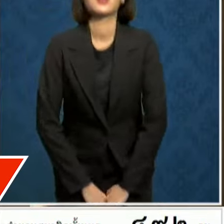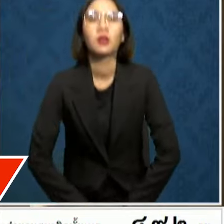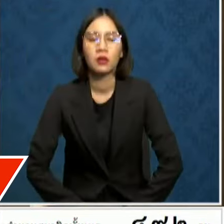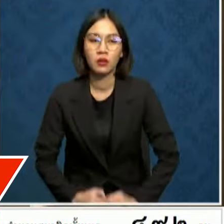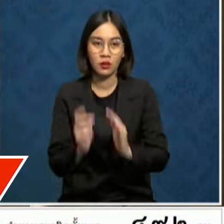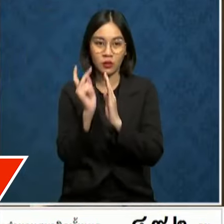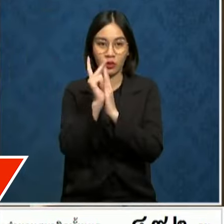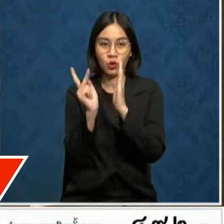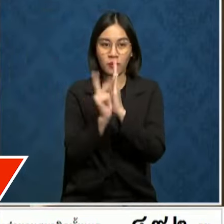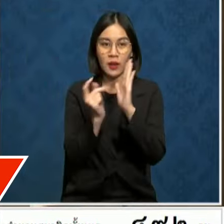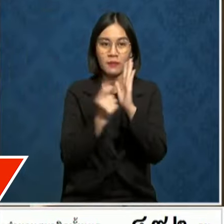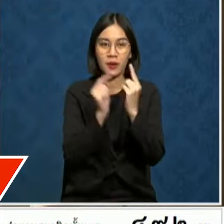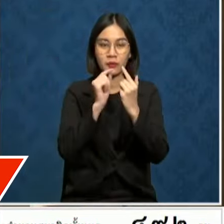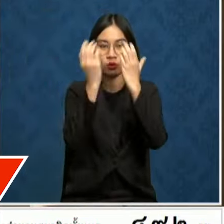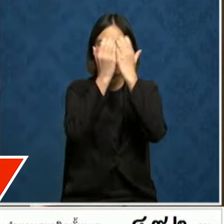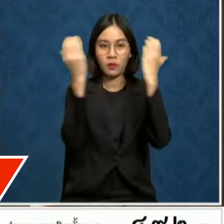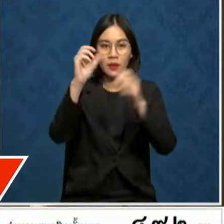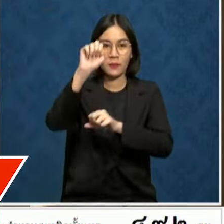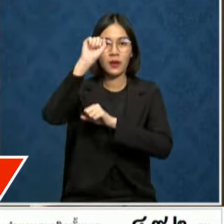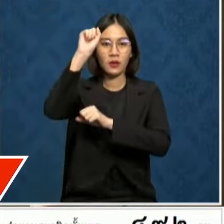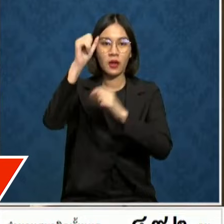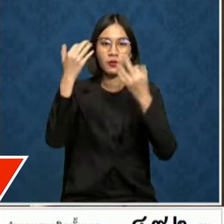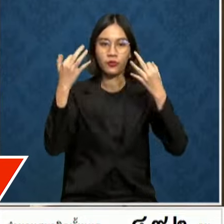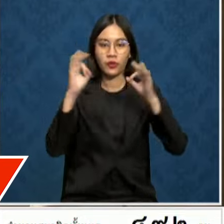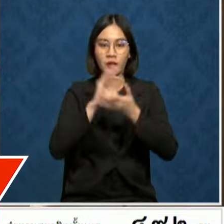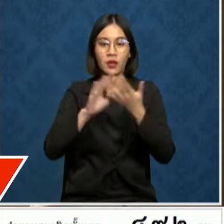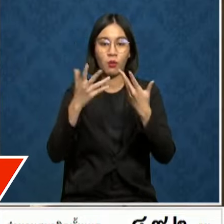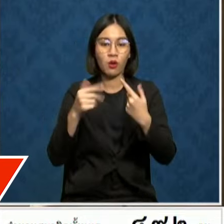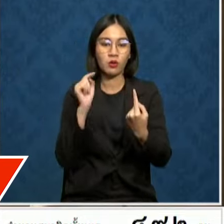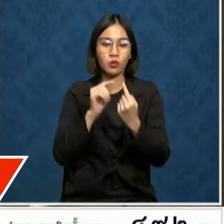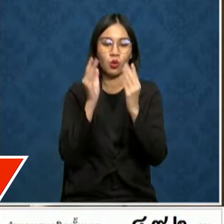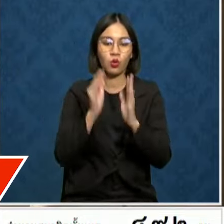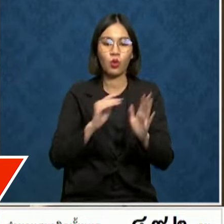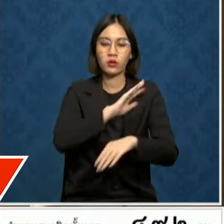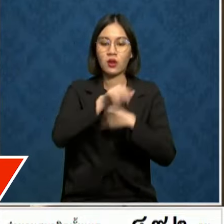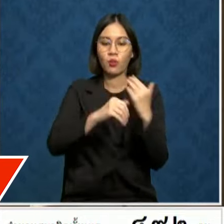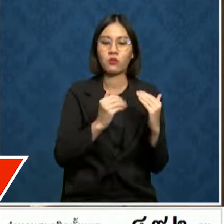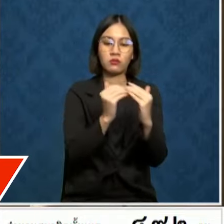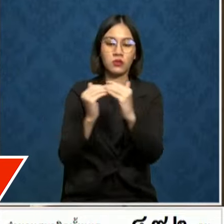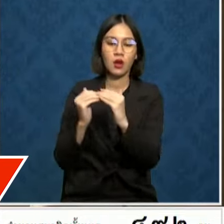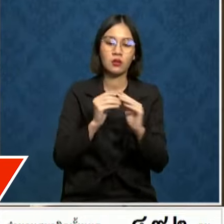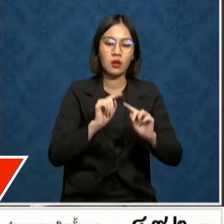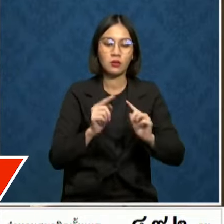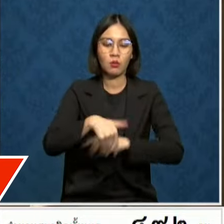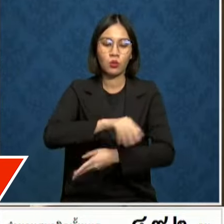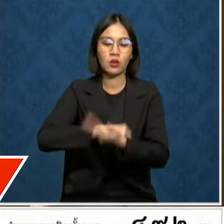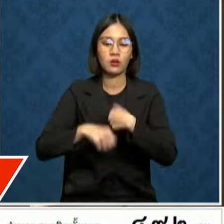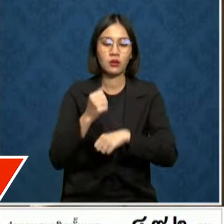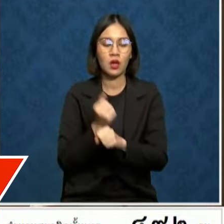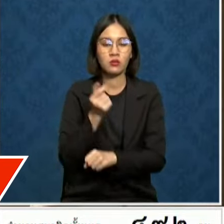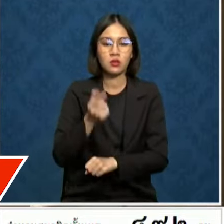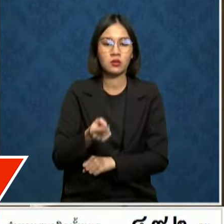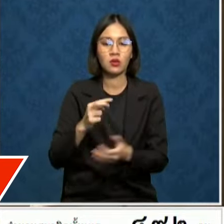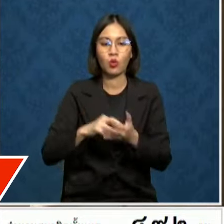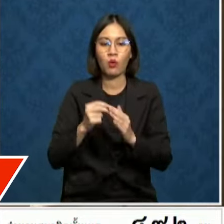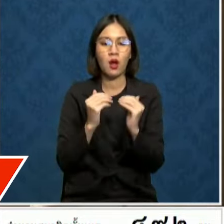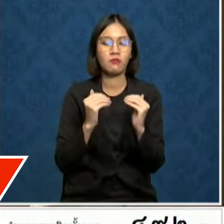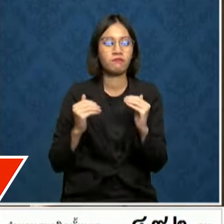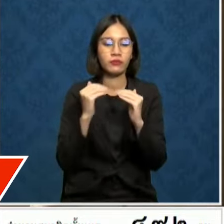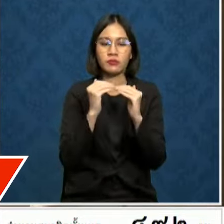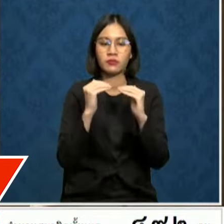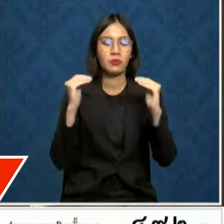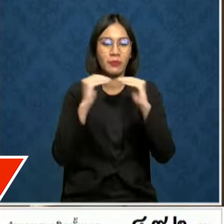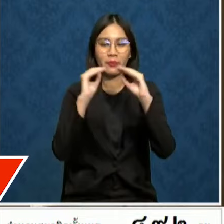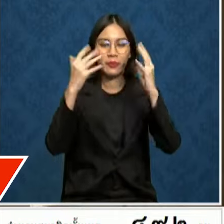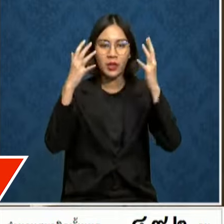บัญญัติไว้ในรัฐธรรมนูญหรือประกาศอิสรภาพแล้วว่ามนุษย์ทุกคนเท่าที่กันแต่ในเชิงปฏิบัติก็ยังไม่ได้เท่าเทียมกันอย่าง